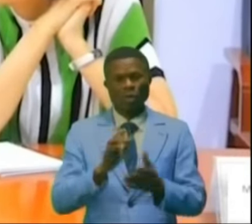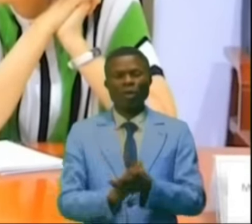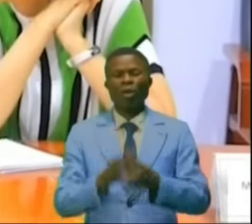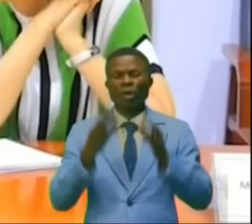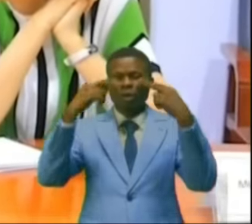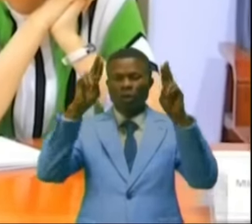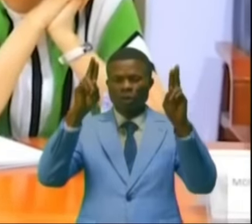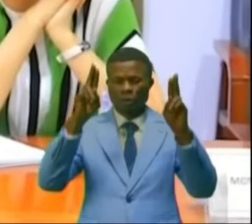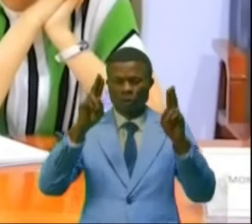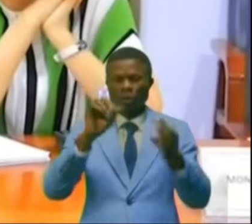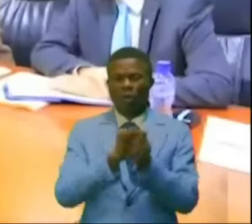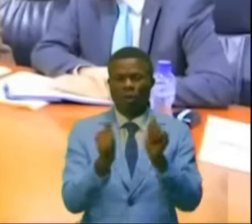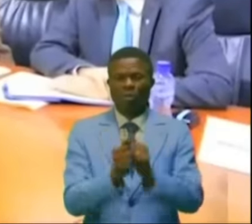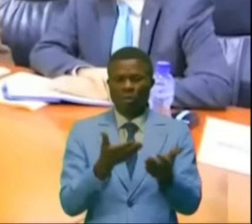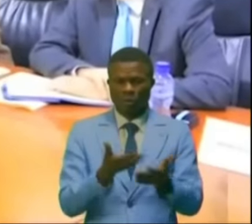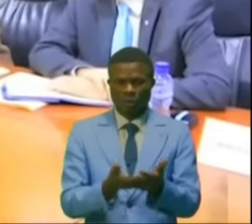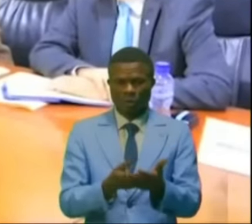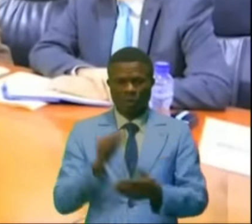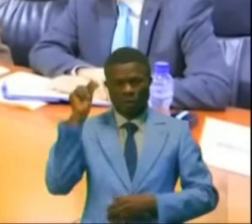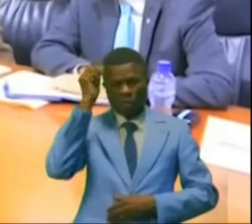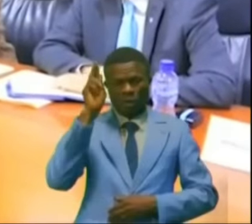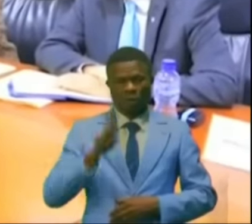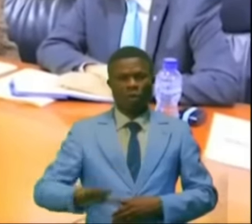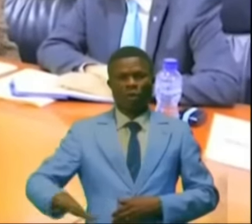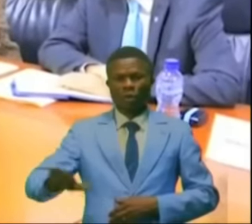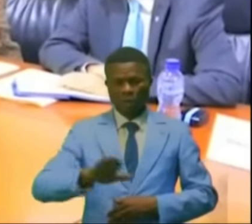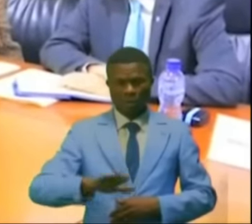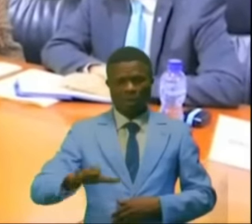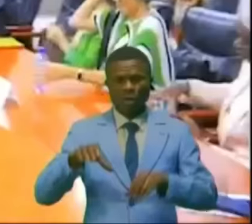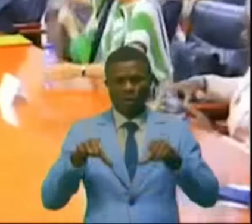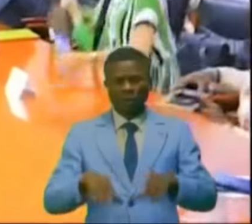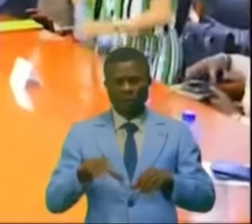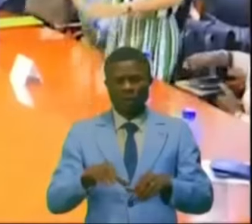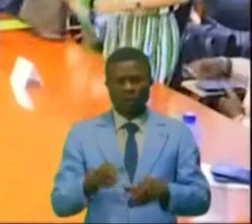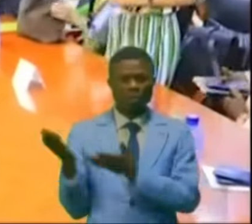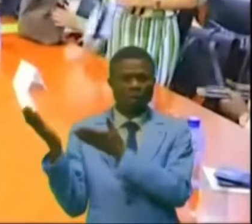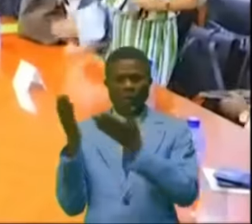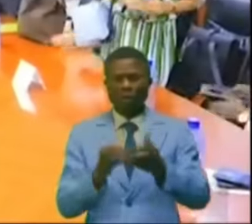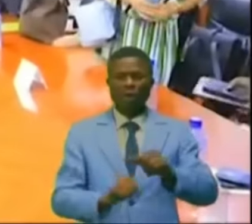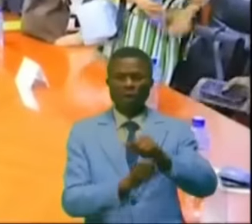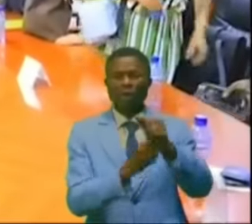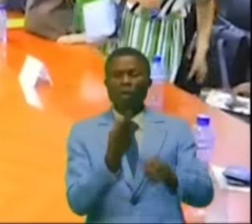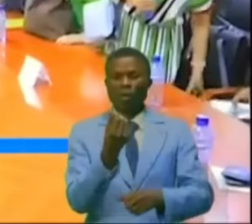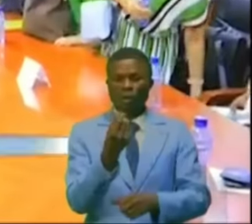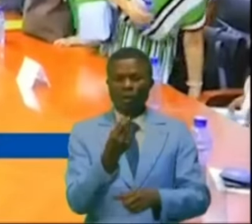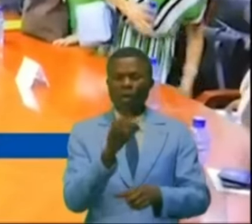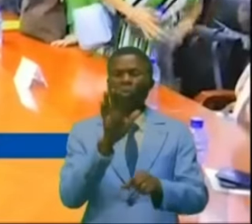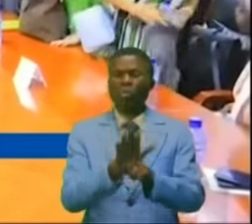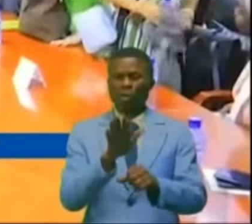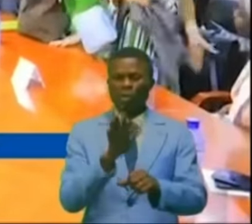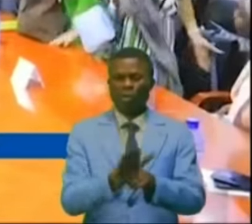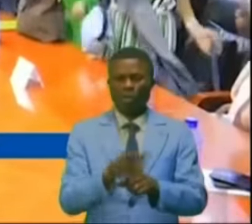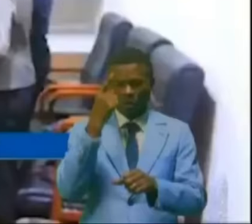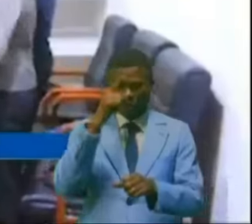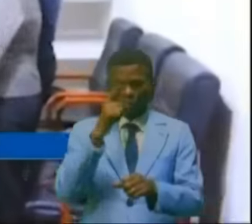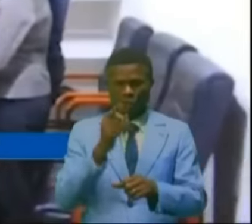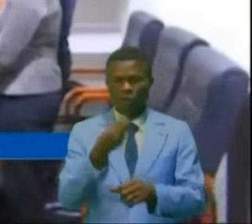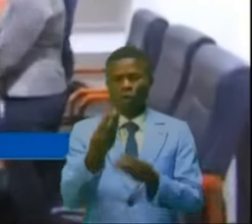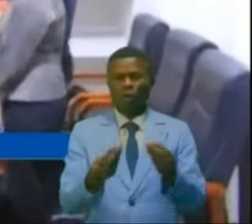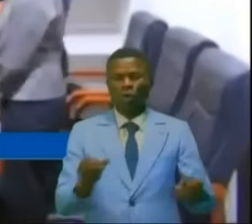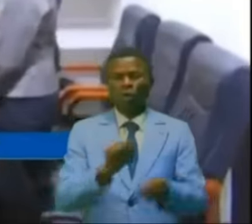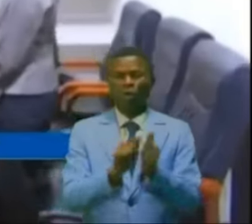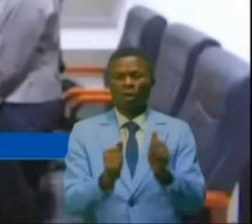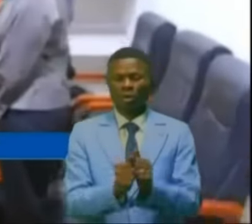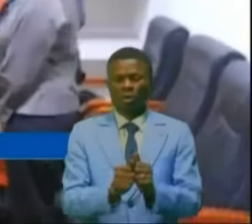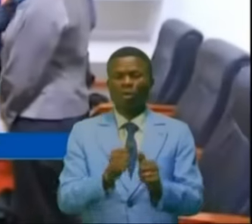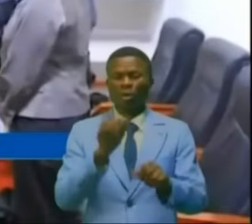heureux de ce processus. Le gouvernement de la République doit venir avec un appui financier conséquent pour faire face à